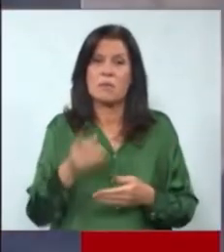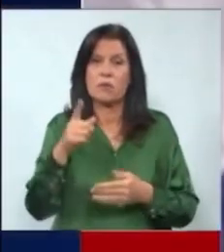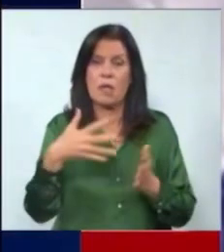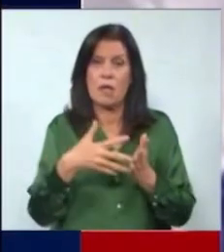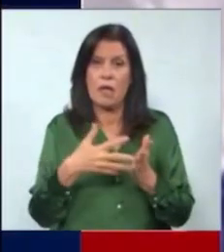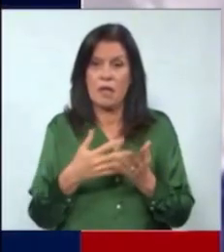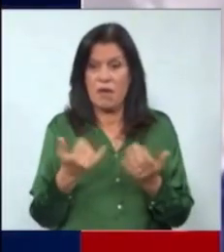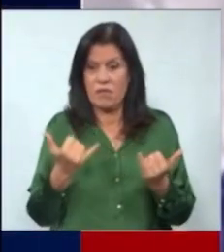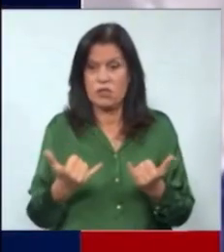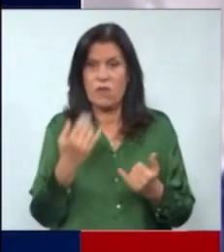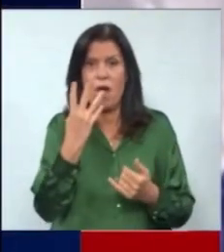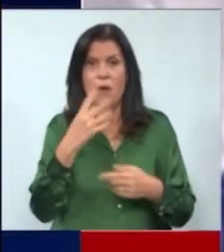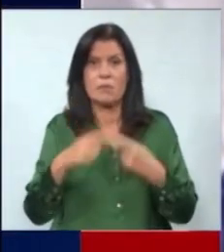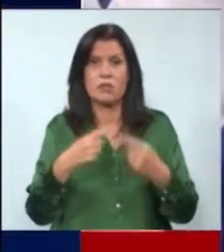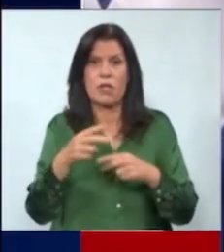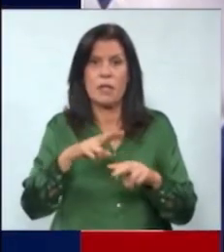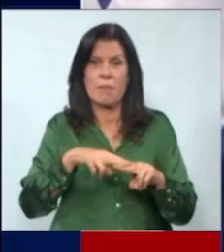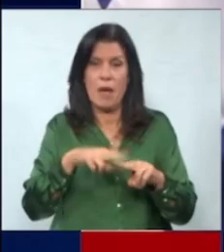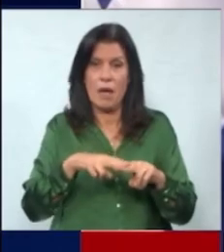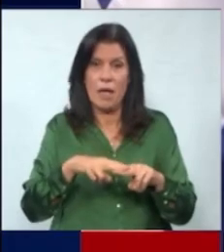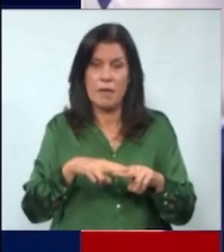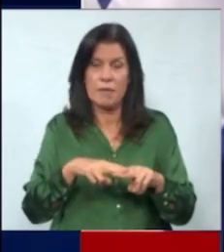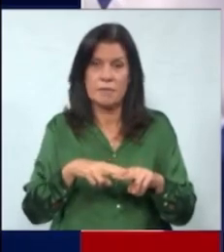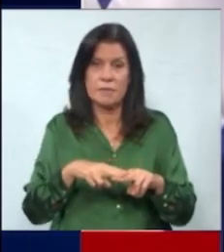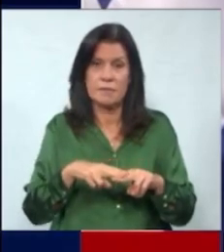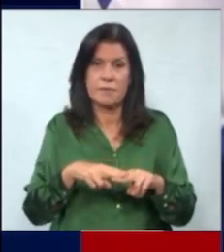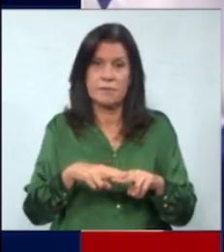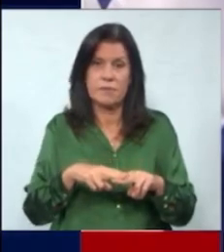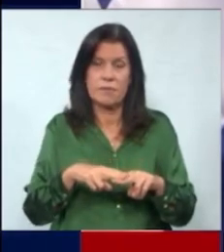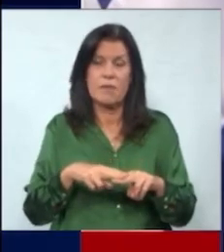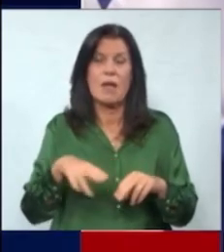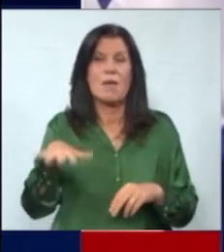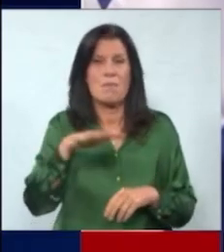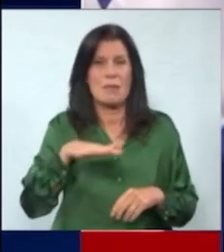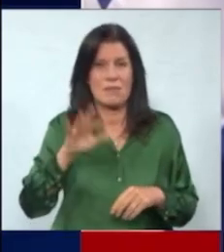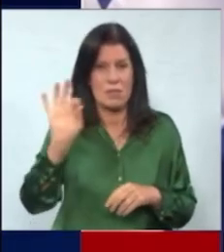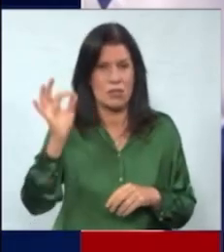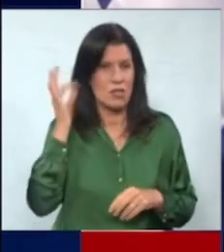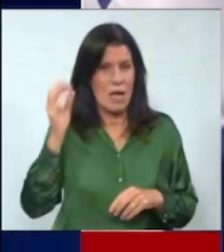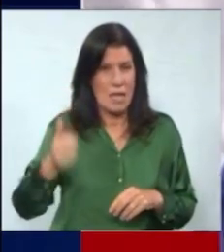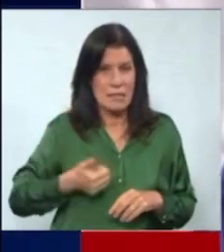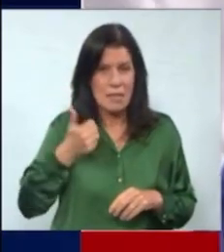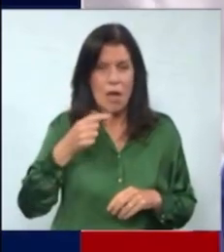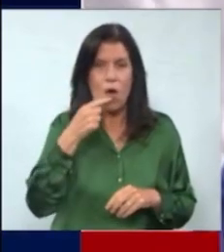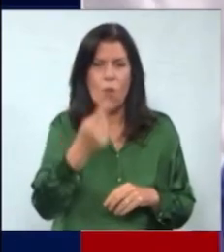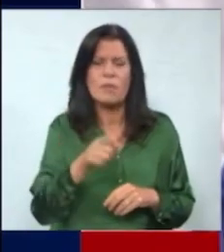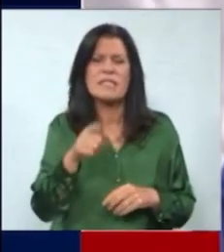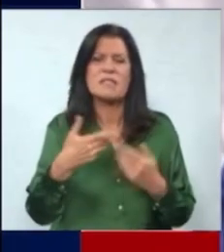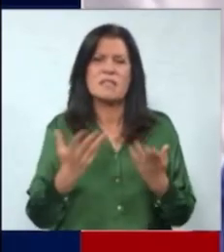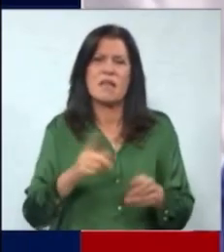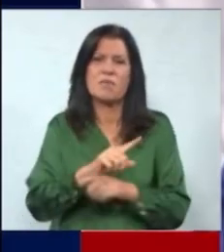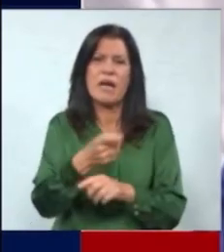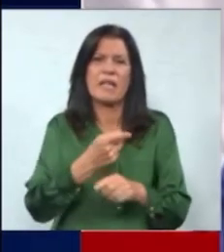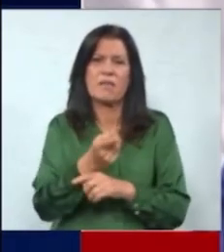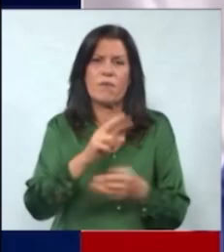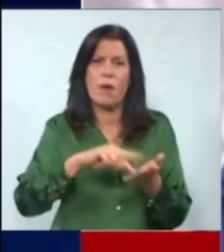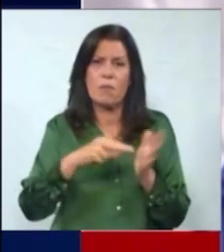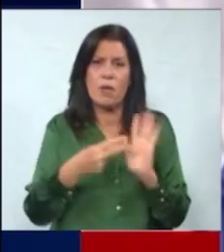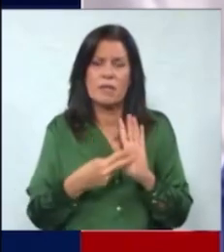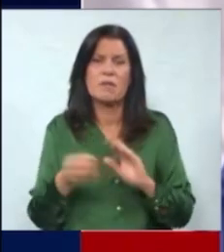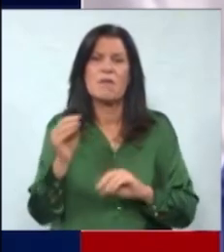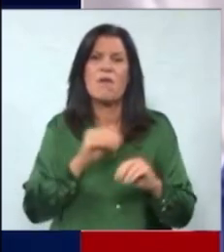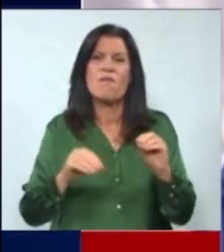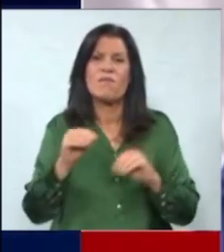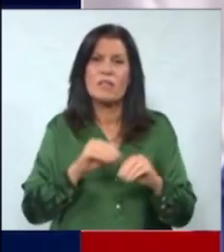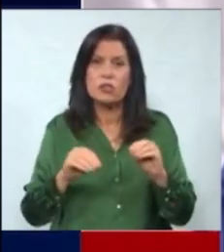אחרי, השרה בסביבתה של השרה מאי גולן אומרת לנו, מדובר ברדיפה פוליטית ובשימוש ציני של משאבי המשטרה,